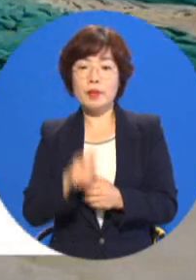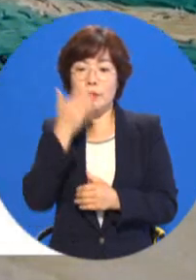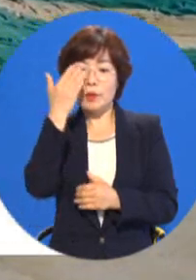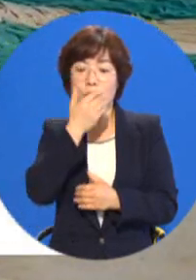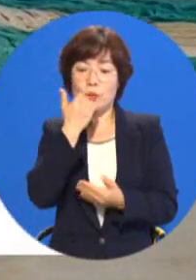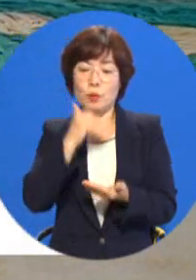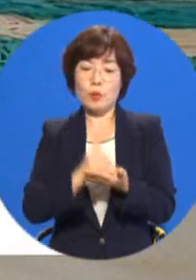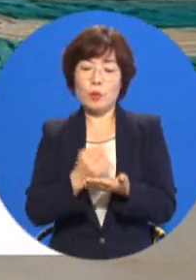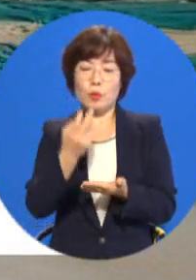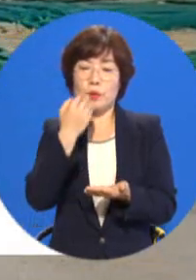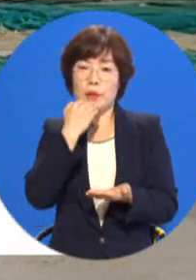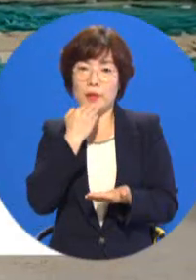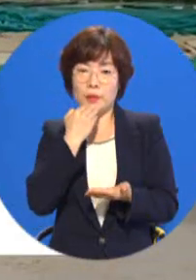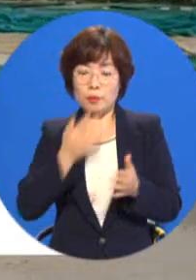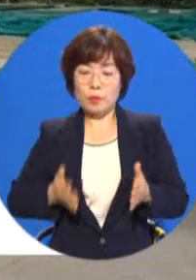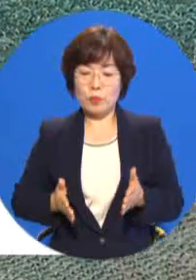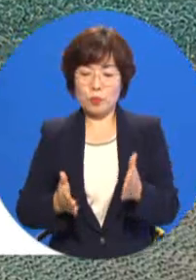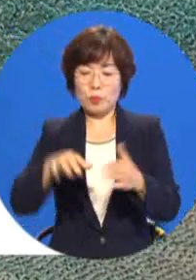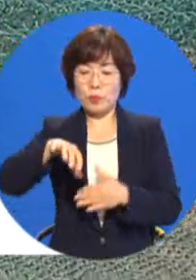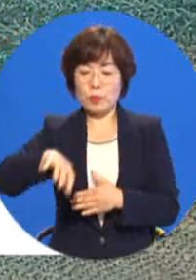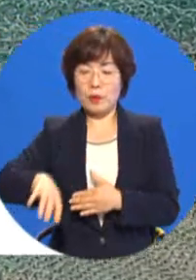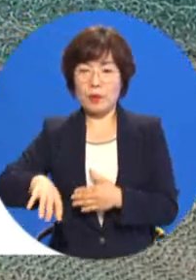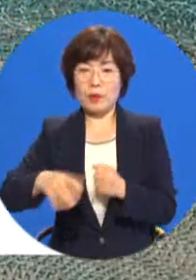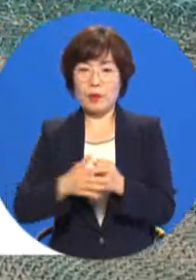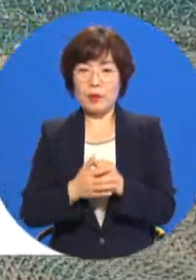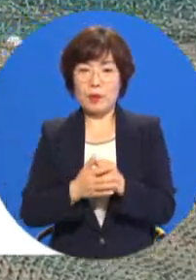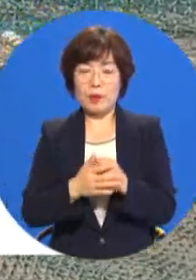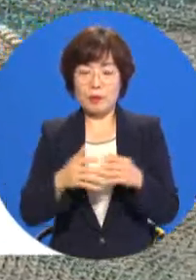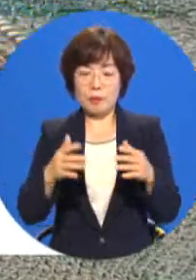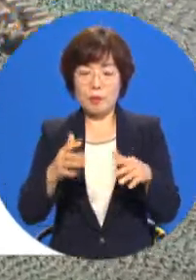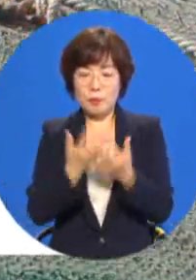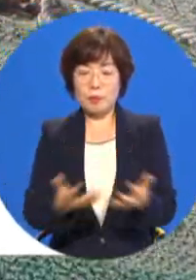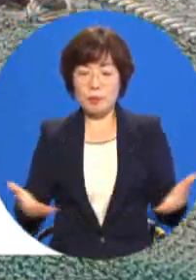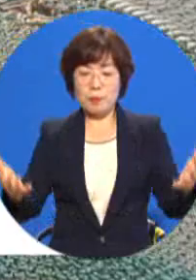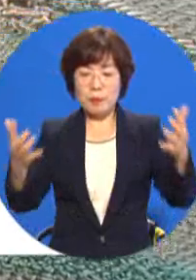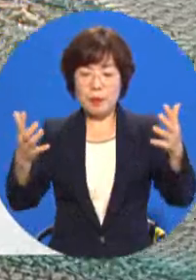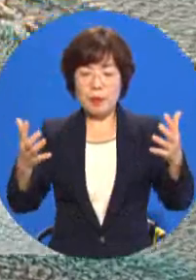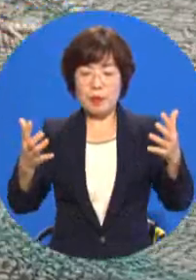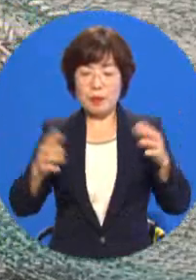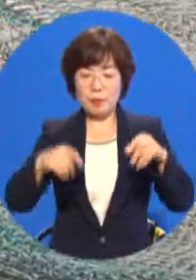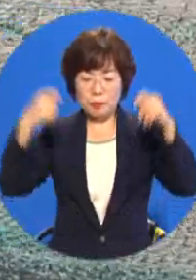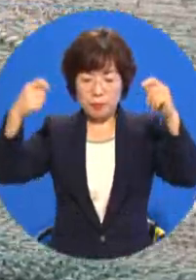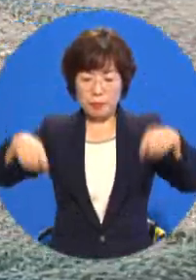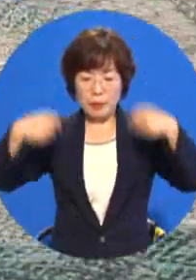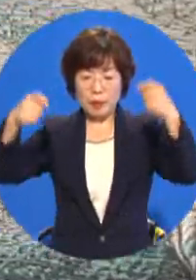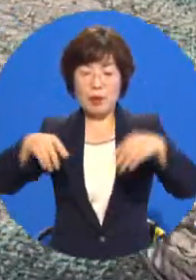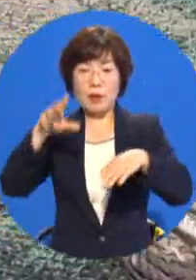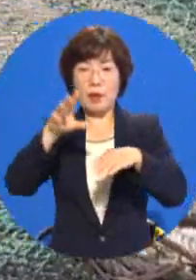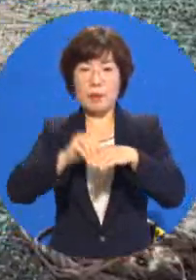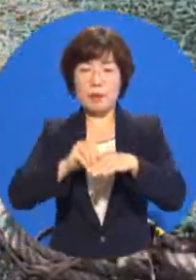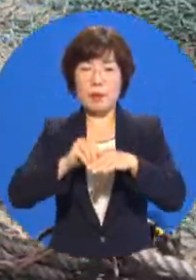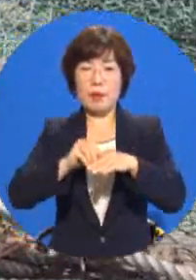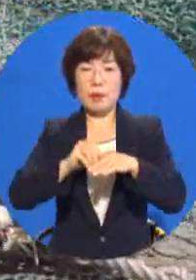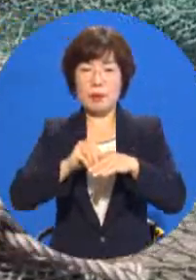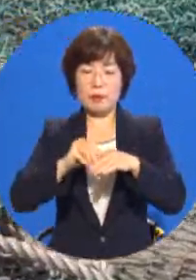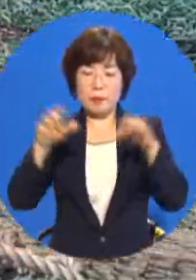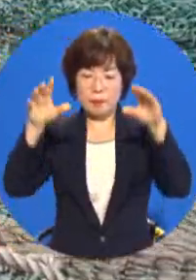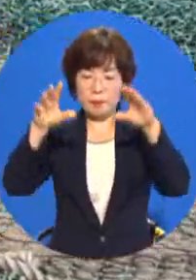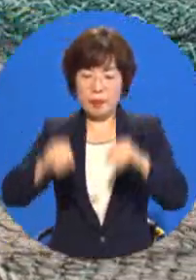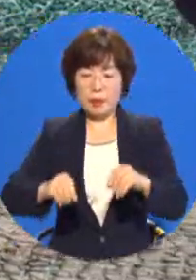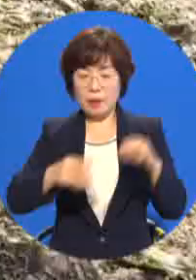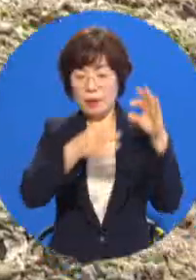여수시 돌산읍의 한 도로가. 중장비를 동원해 정치망 그물을 털어내고 말리는 건조 작업이